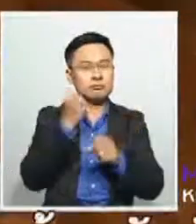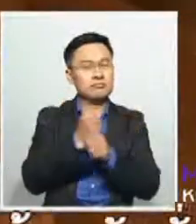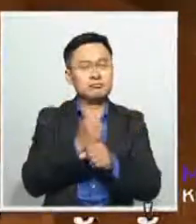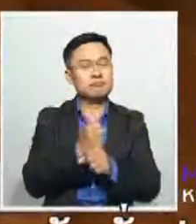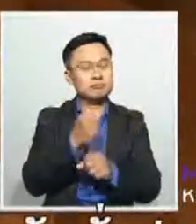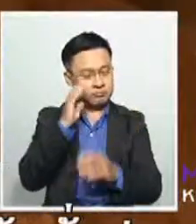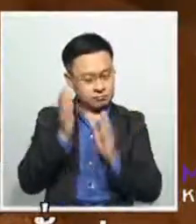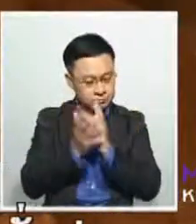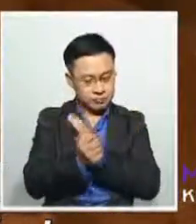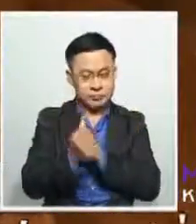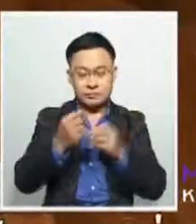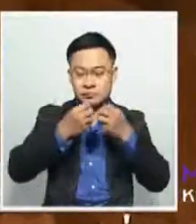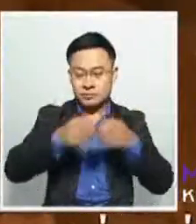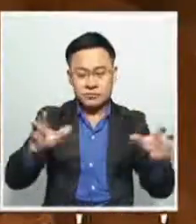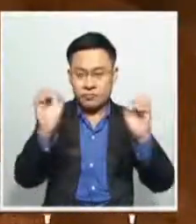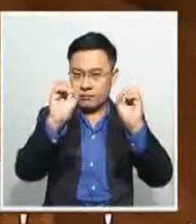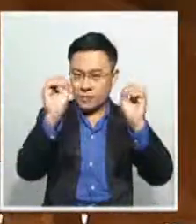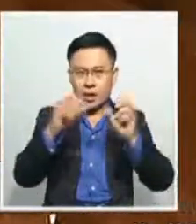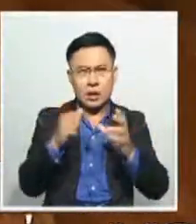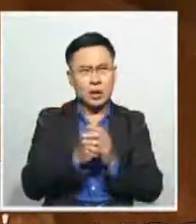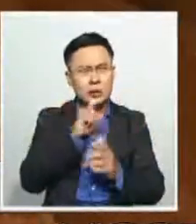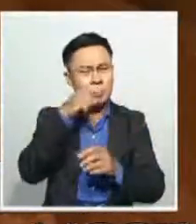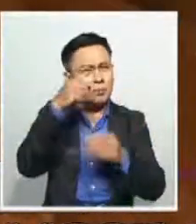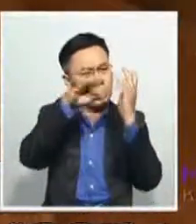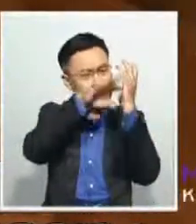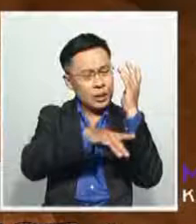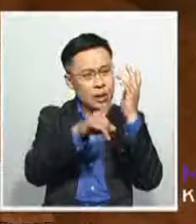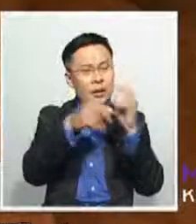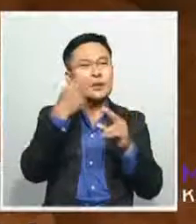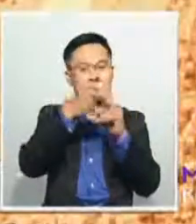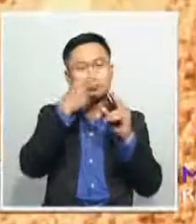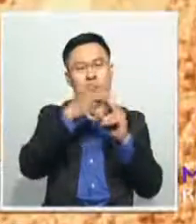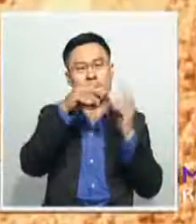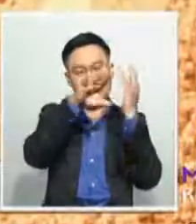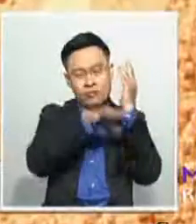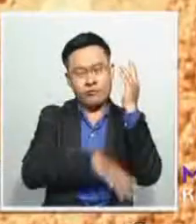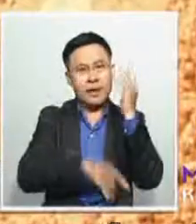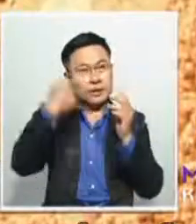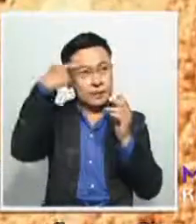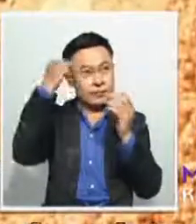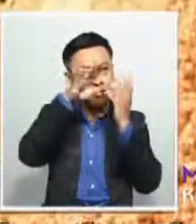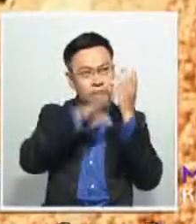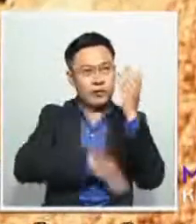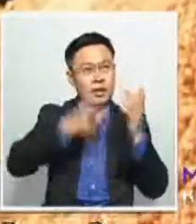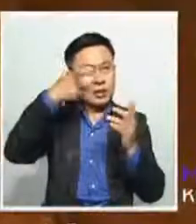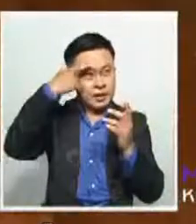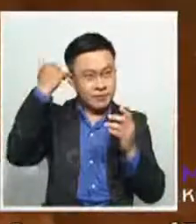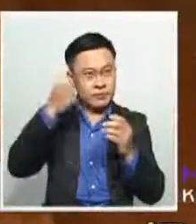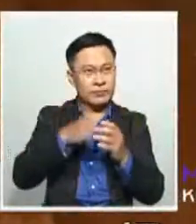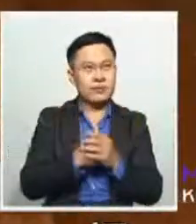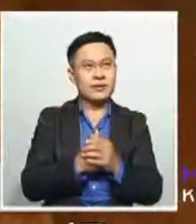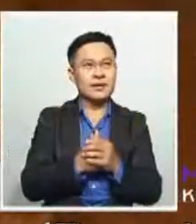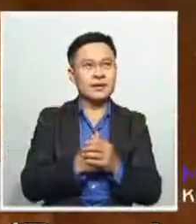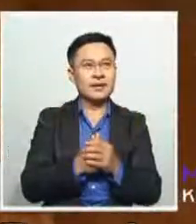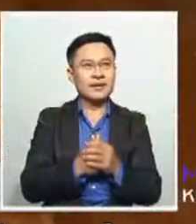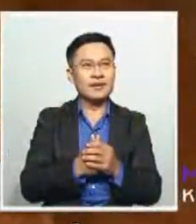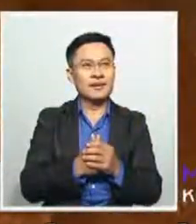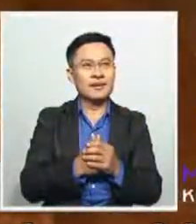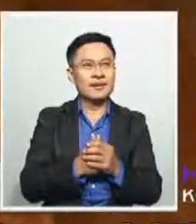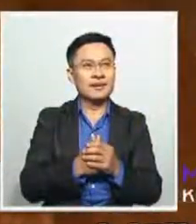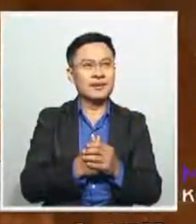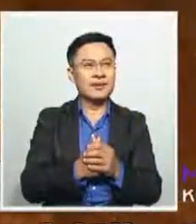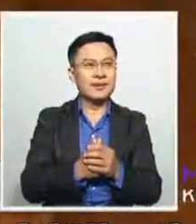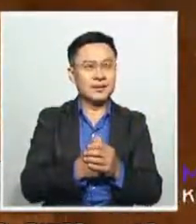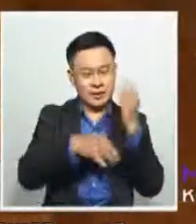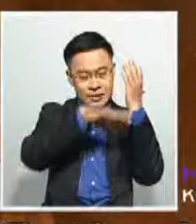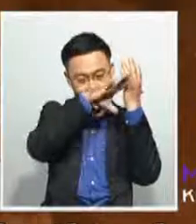นาะ เดี๋ยวอันนี้เป็นเห็ดอะไรคะ นี่เห็ดนางฟ้าหน้าดำ เห็ดนางฮะ ฟ้า ภู ฐาน ฟ้าภ ู ฐาน